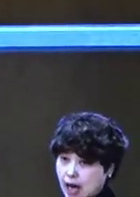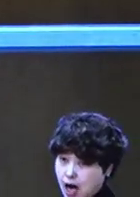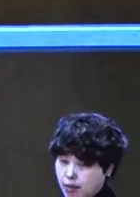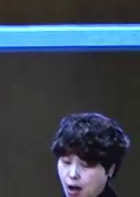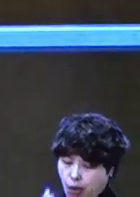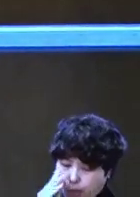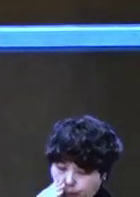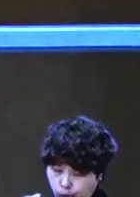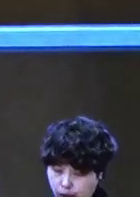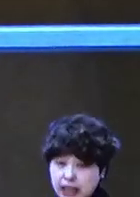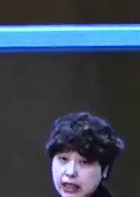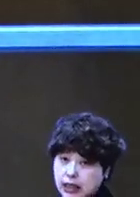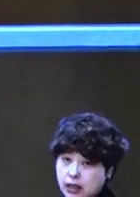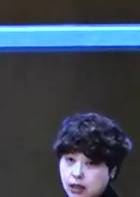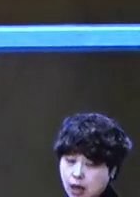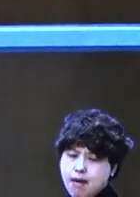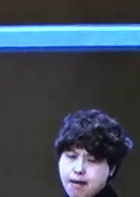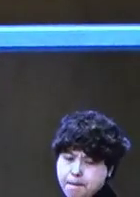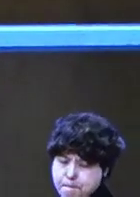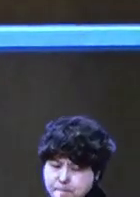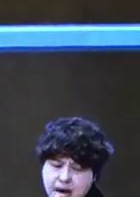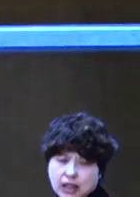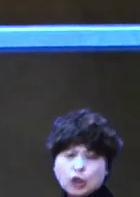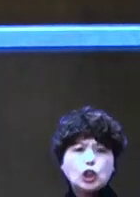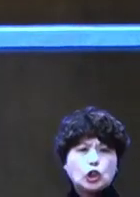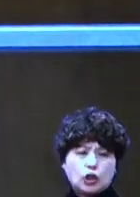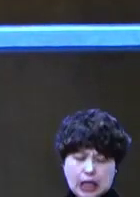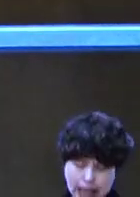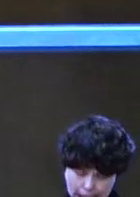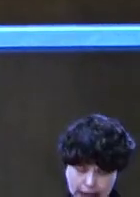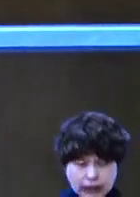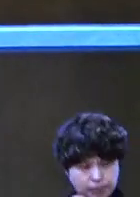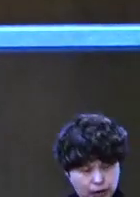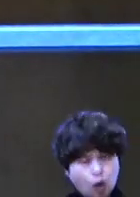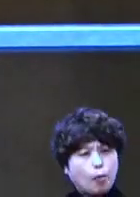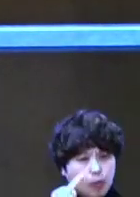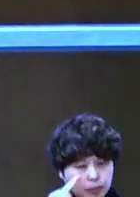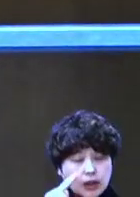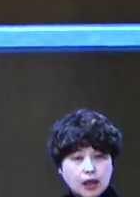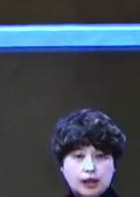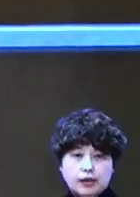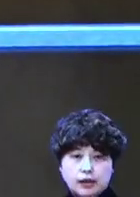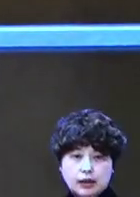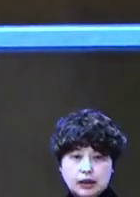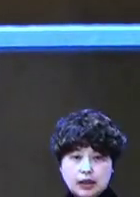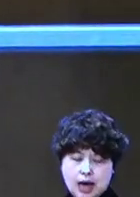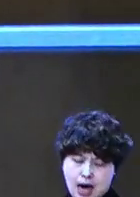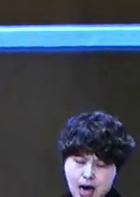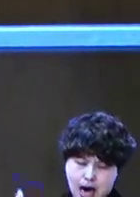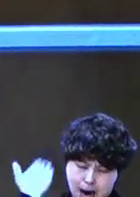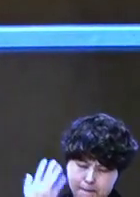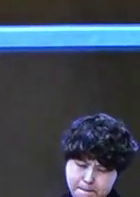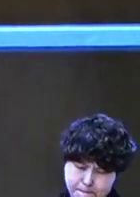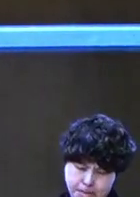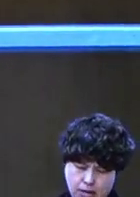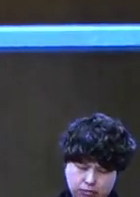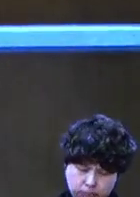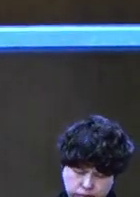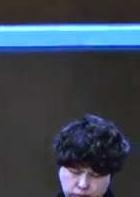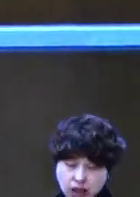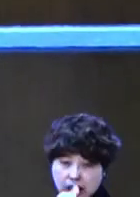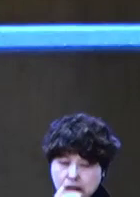할 기막힌 정책을 함께 만들어냅시다. 그간 우리의 수많은 제안에도 소통의